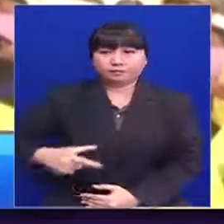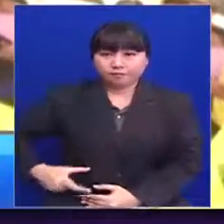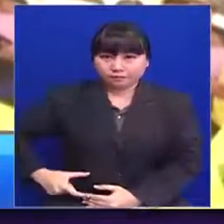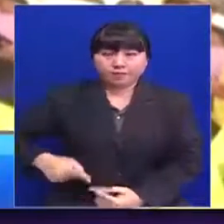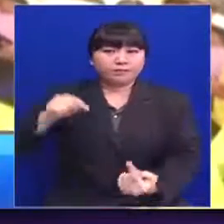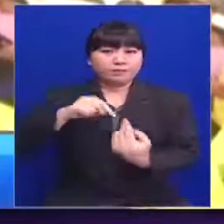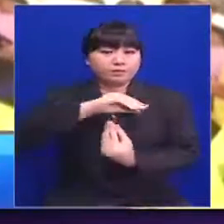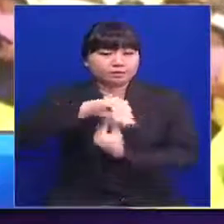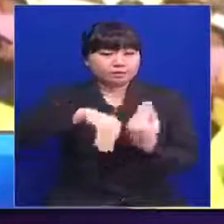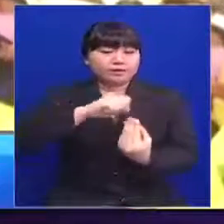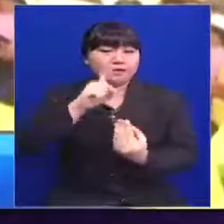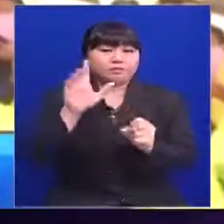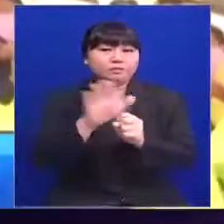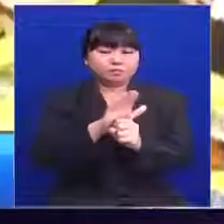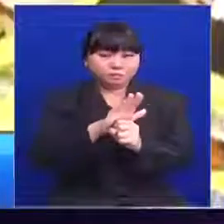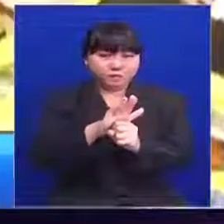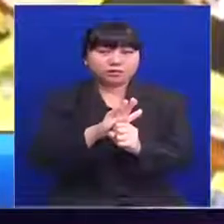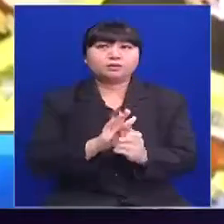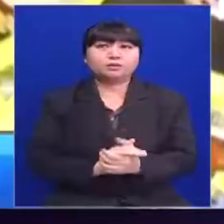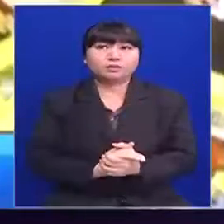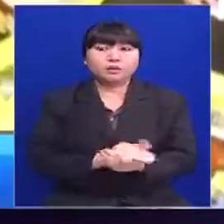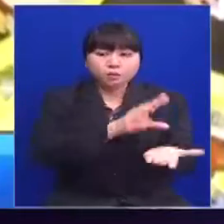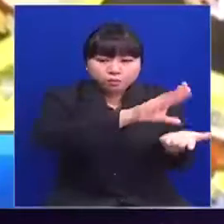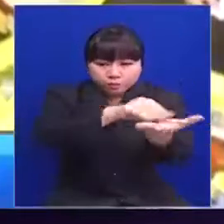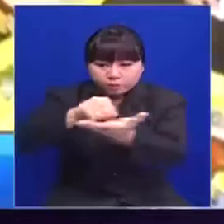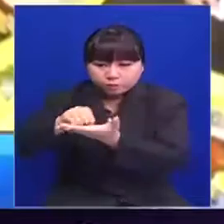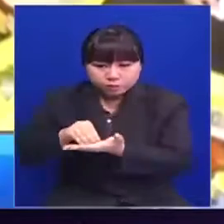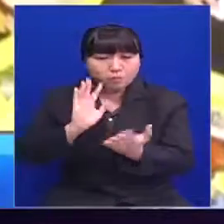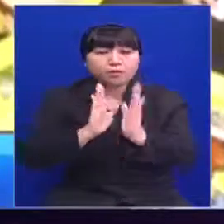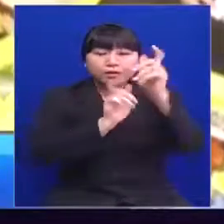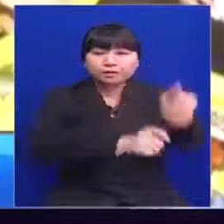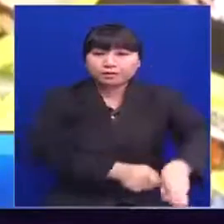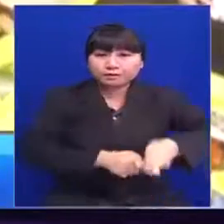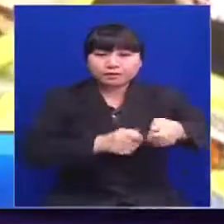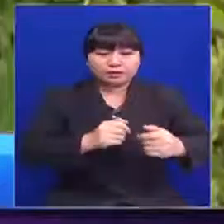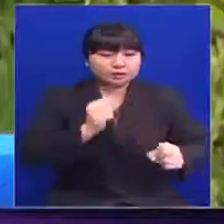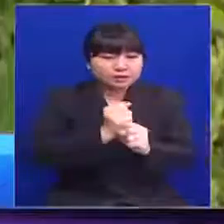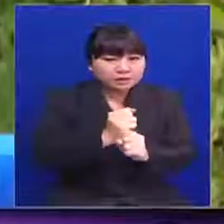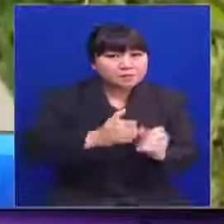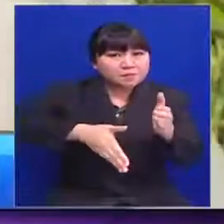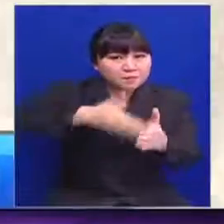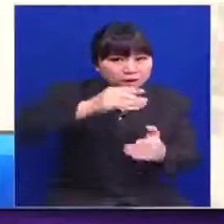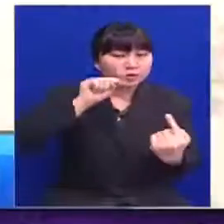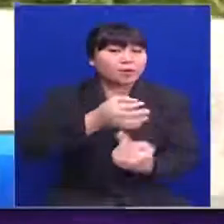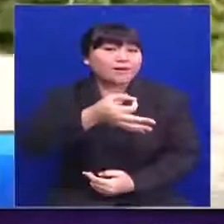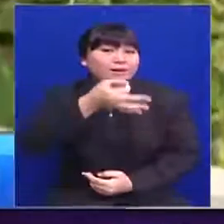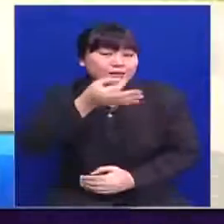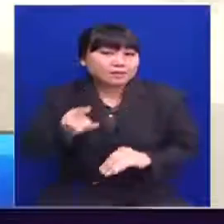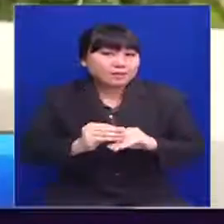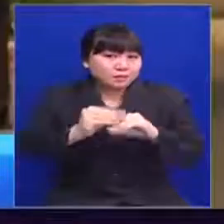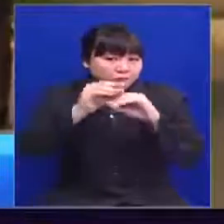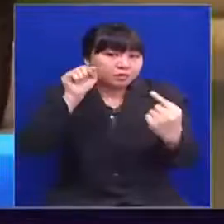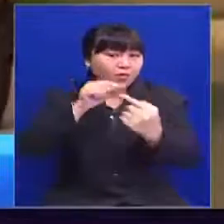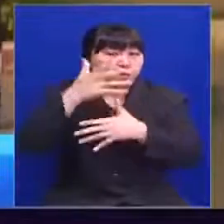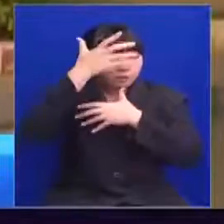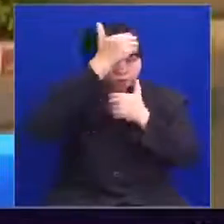ในหลักปรัชญาเศรษฐกิจพอเพียงค่ะรวบรวมผลงานของเกษตรกรที่ประสบความสำเร็จในการประกอบอาชีพเสริมตามความส